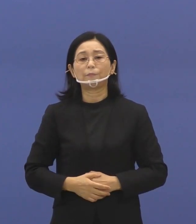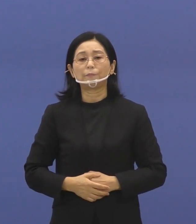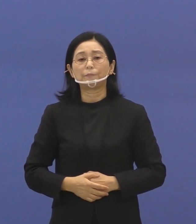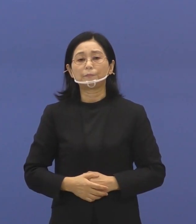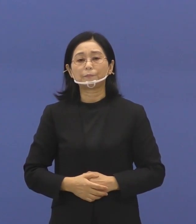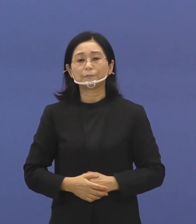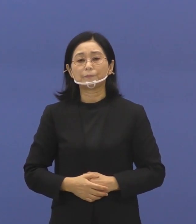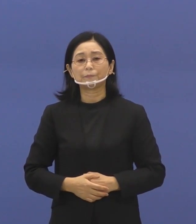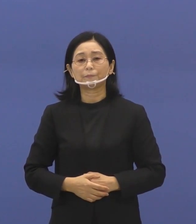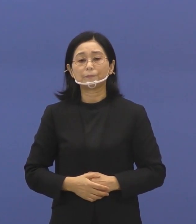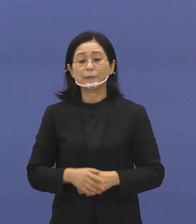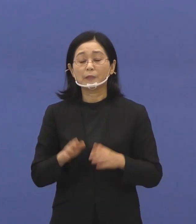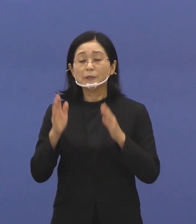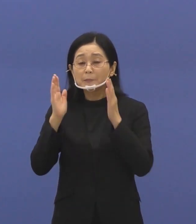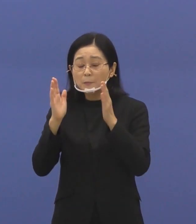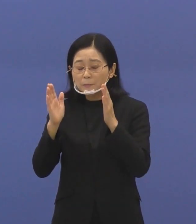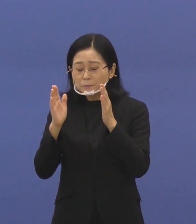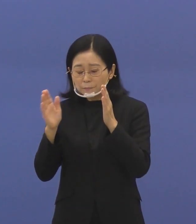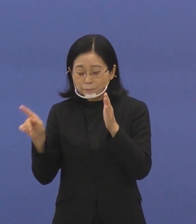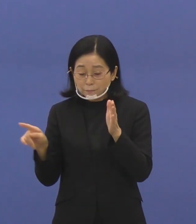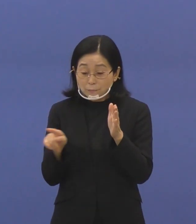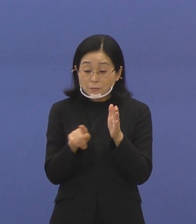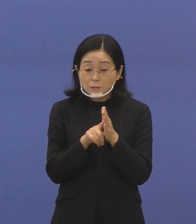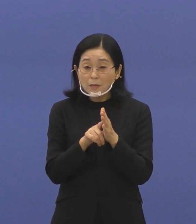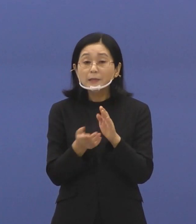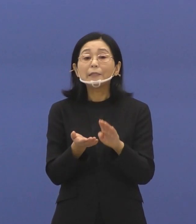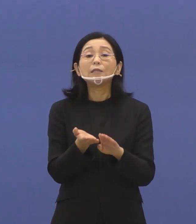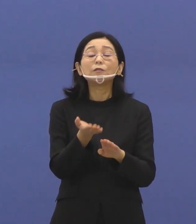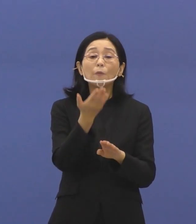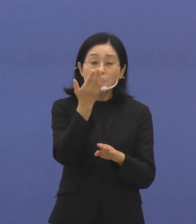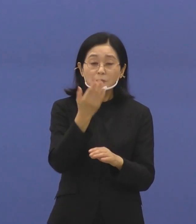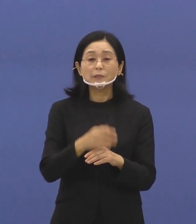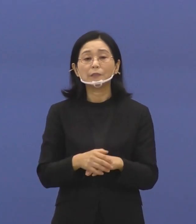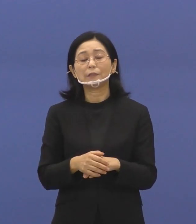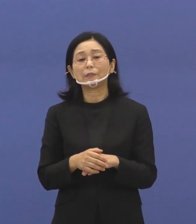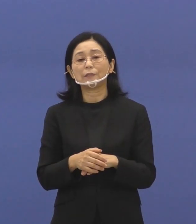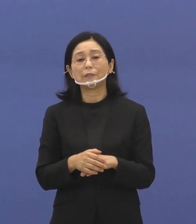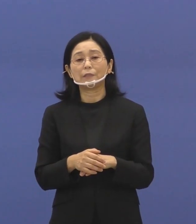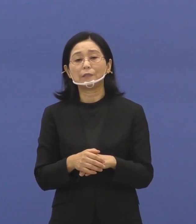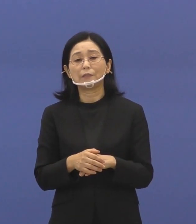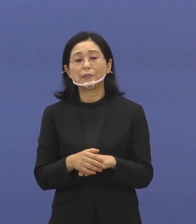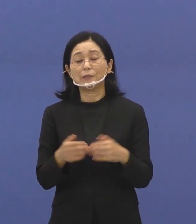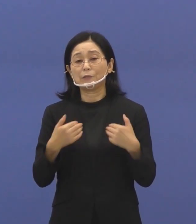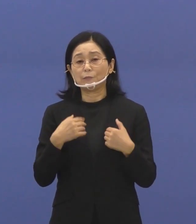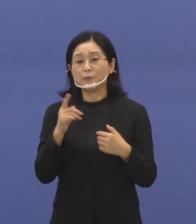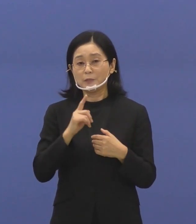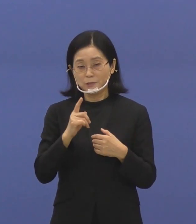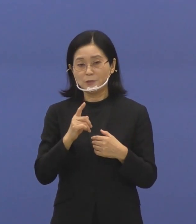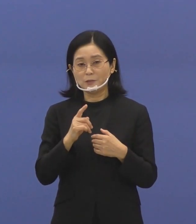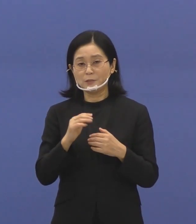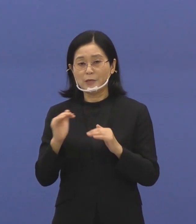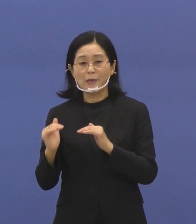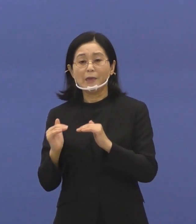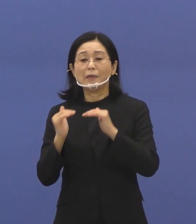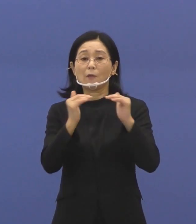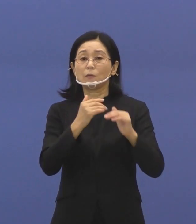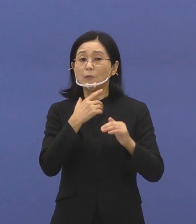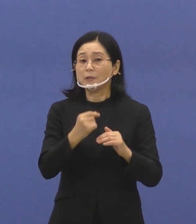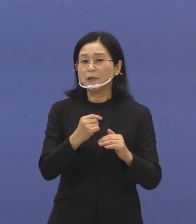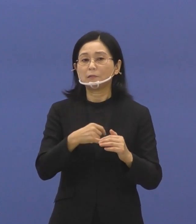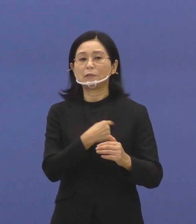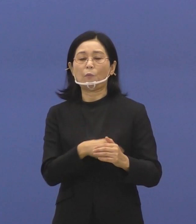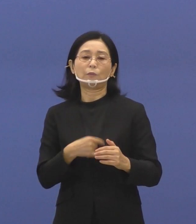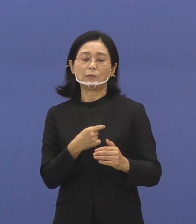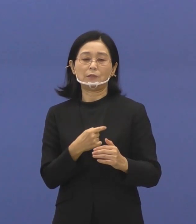まあ、今まで以上にですね、やはり向上心っていうものが教育にはあの大事だと思いますので